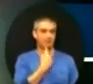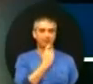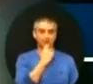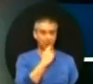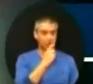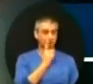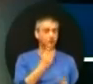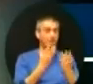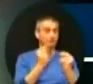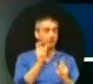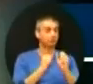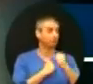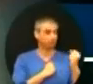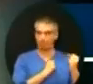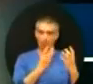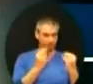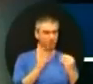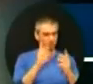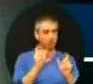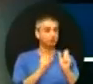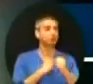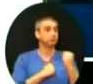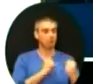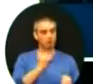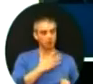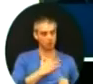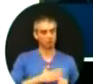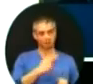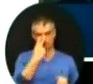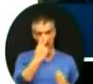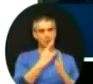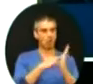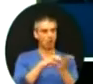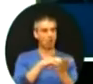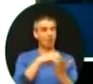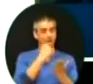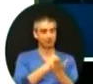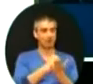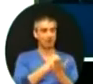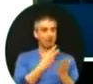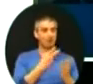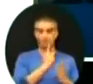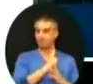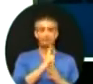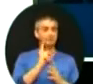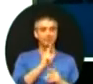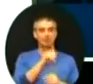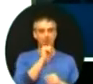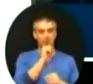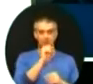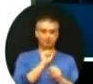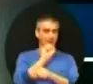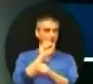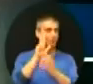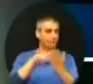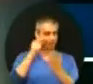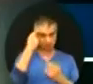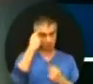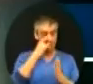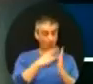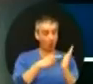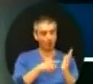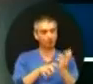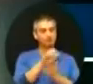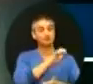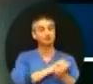יש הרבה אנשי שמאל, אולי לא הרבה, אבל יש אנשי שמאל שרוצים מאוד לראות את חוק ההסדרה עובר. בלי בגץ. והם לא רוצים לעתור לבגץ, כי הם יודעים שהחוק